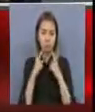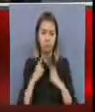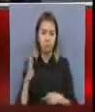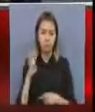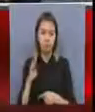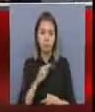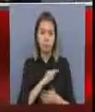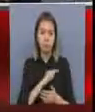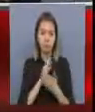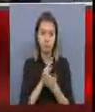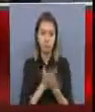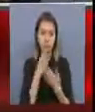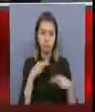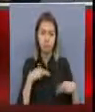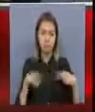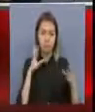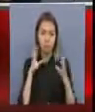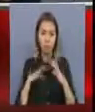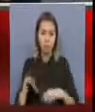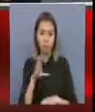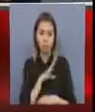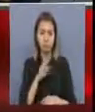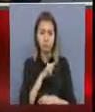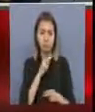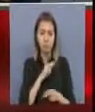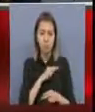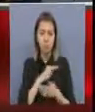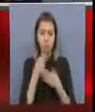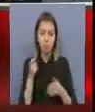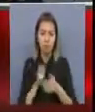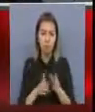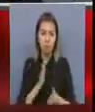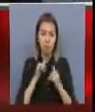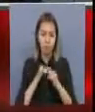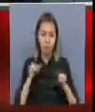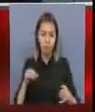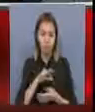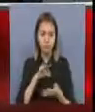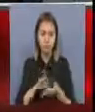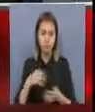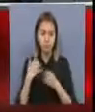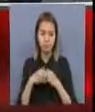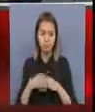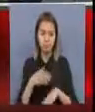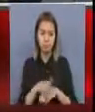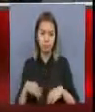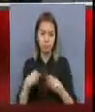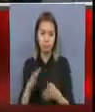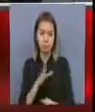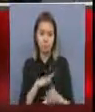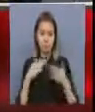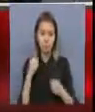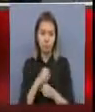төртінші бастамада өзін өзі еңбекпен қамтығандар мен жұмыссыздар арасында жаппай кәсіпкерлікті дамыту мақсатында шағын несие беруді